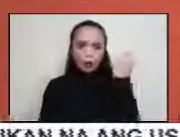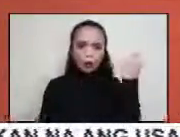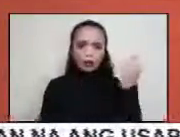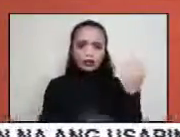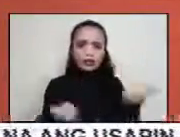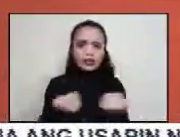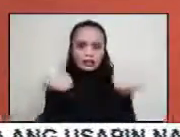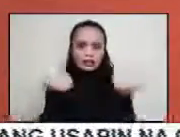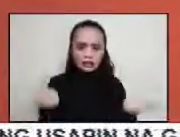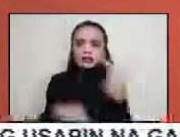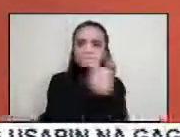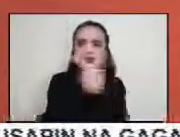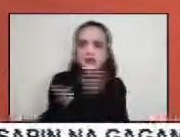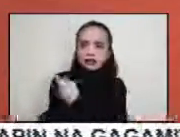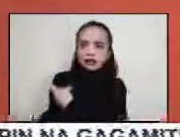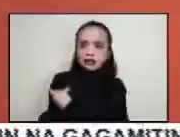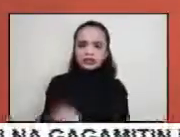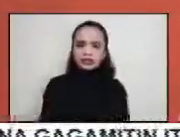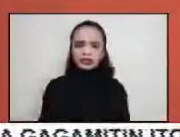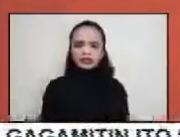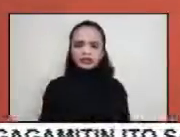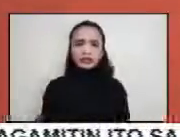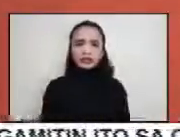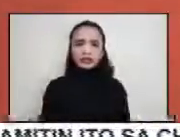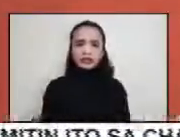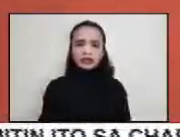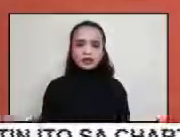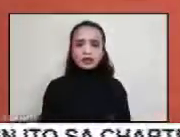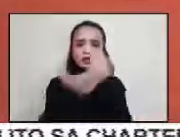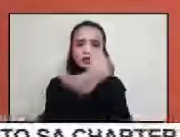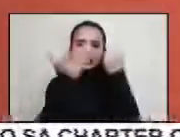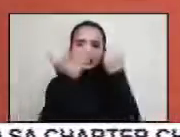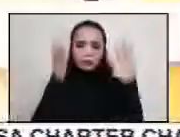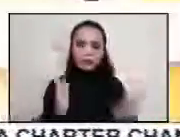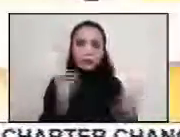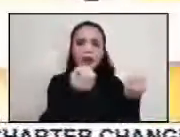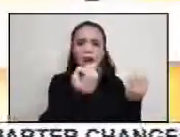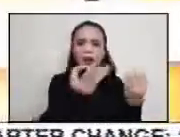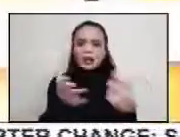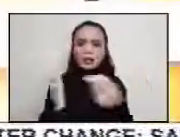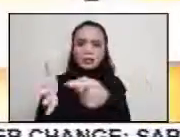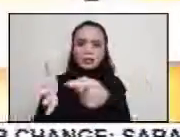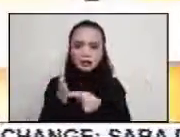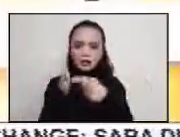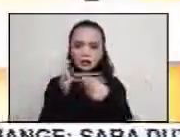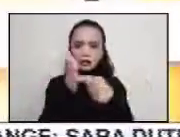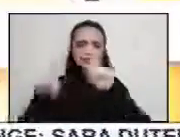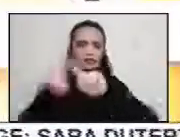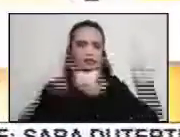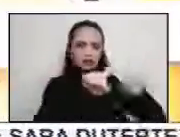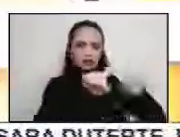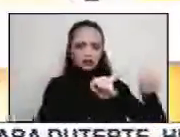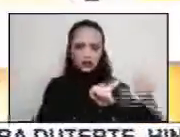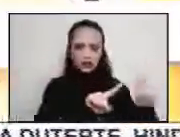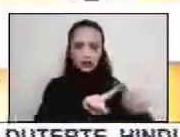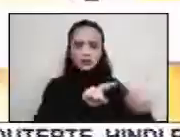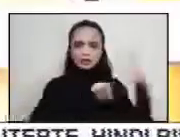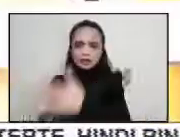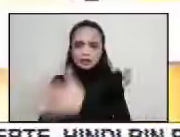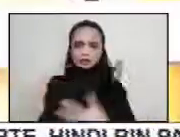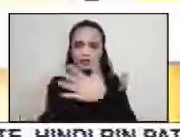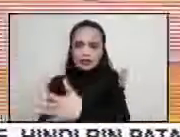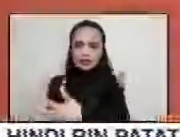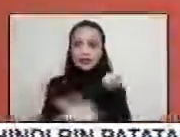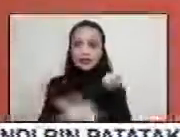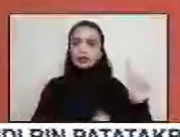yung para sa second dose nila para pareho dapat. Kasi bakit mawawala ang visa nun sa vaccine na yun kung magkaiba